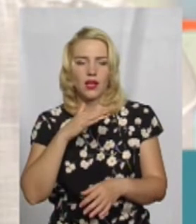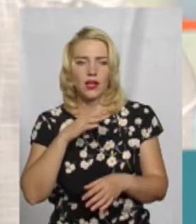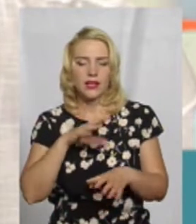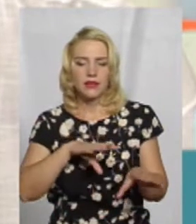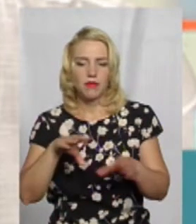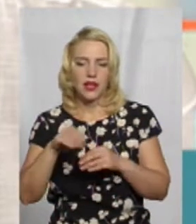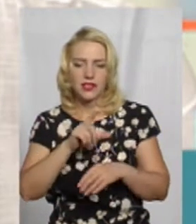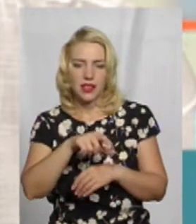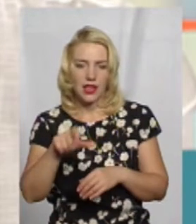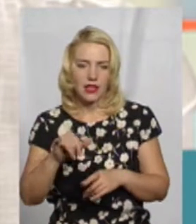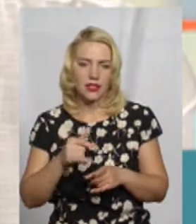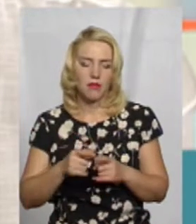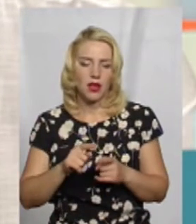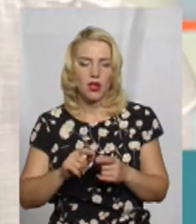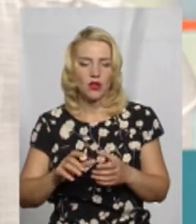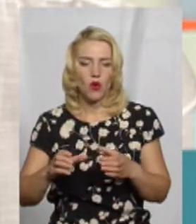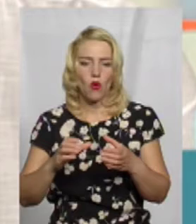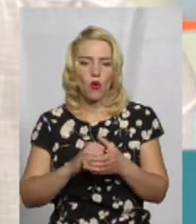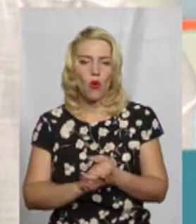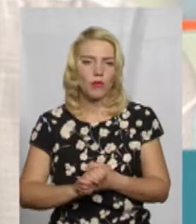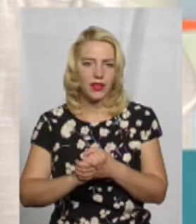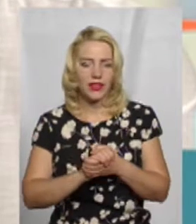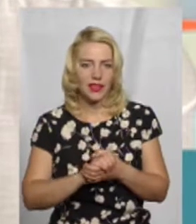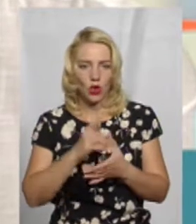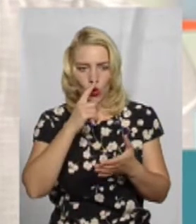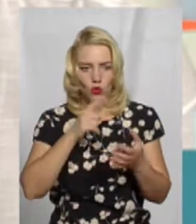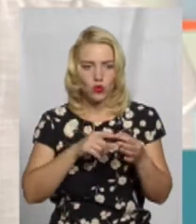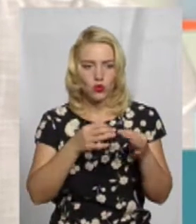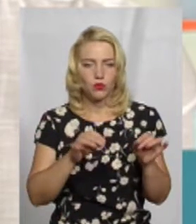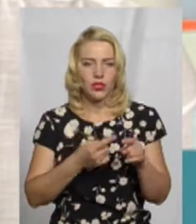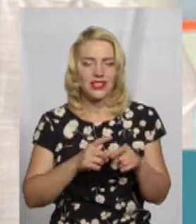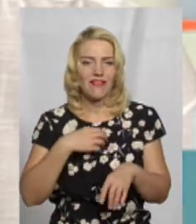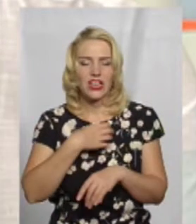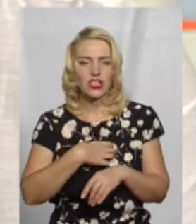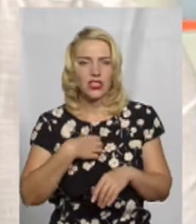Але ж комітет доступності – це одна із важливих